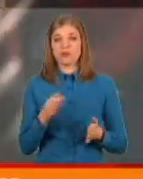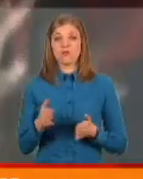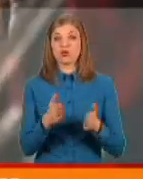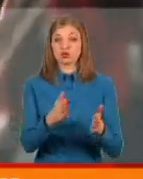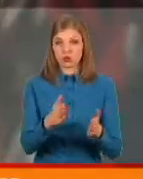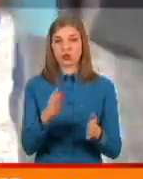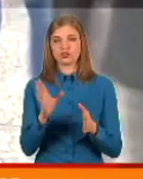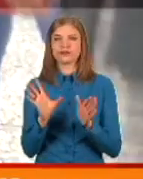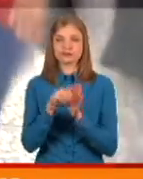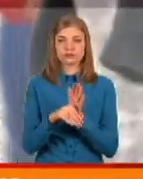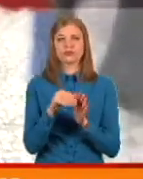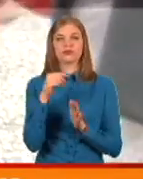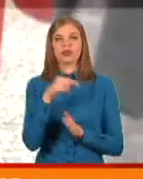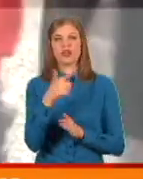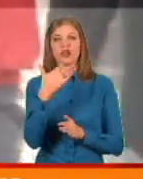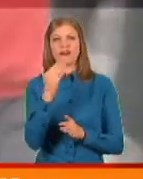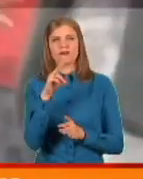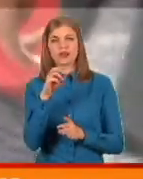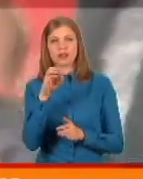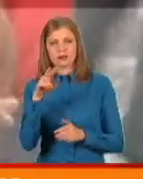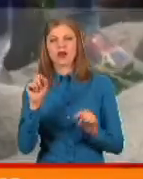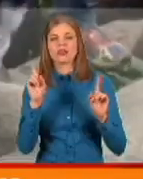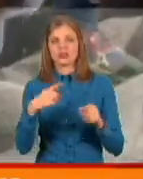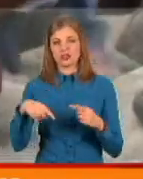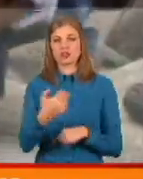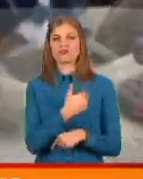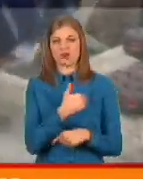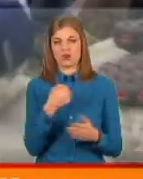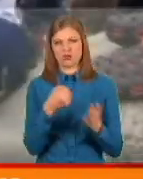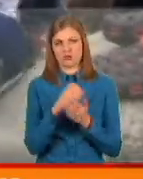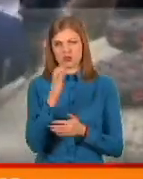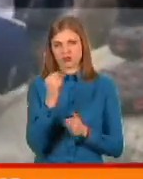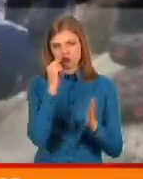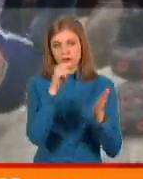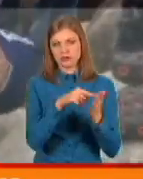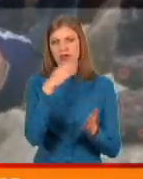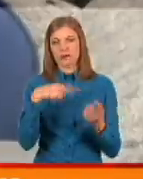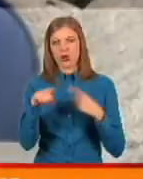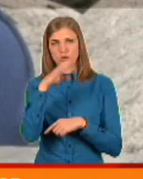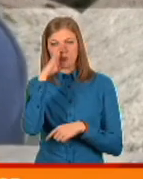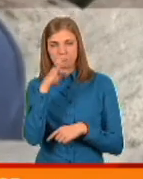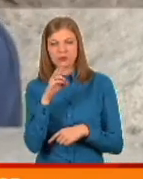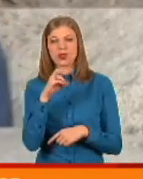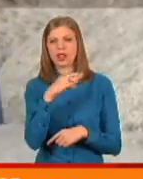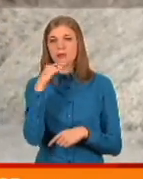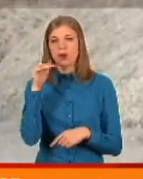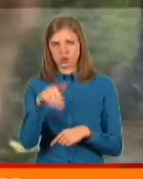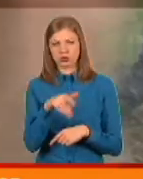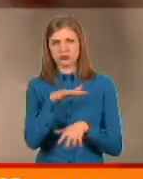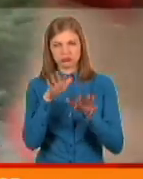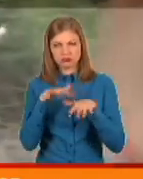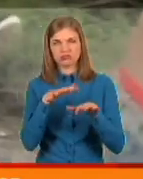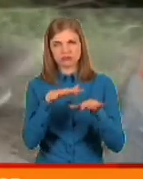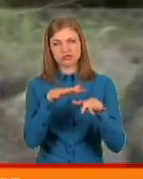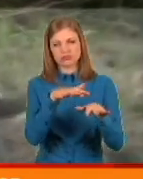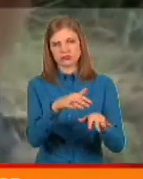до гондурасців приєднуються сальвадорці та гватемальці, які так само прагнуть до США. Багатьом робиться зле, але багатотисячний натовп кілометр